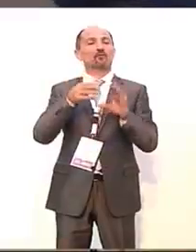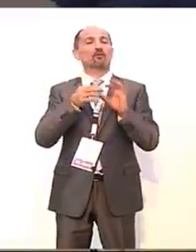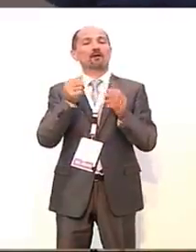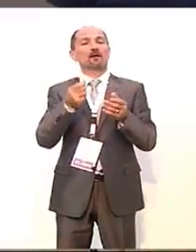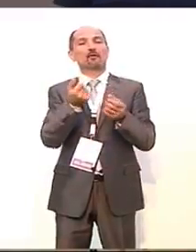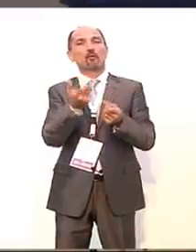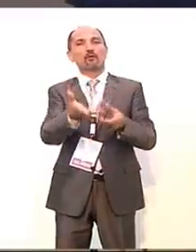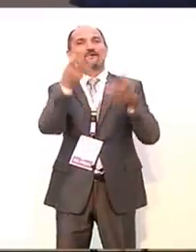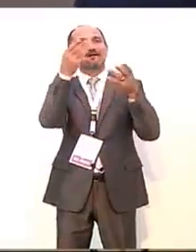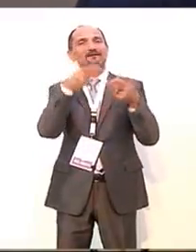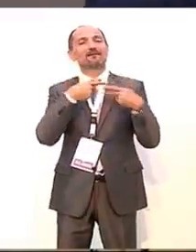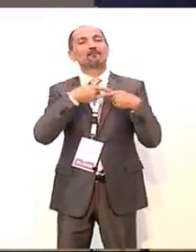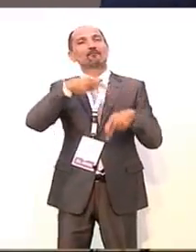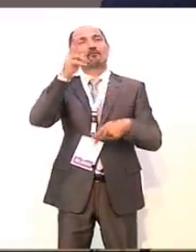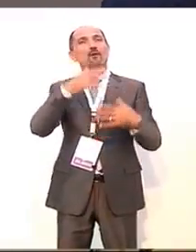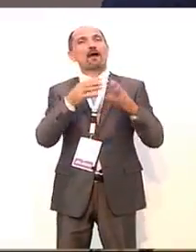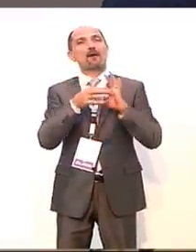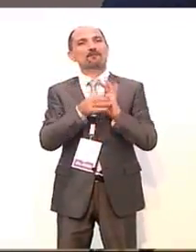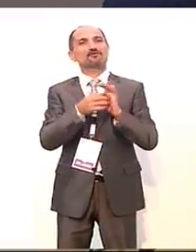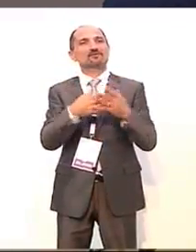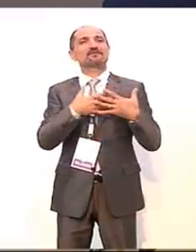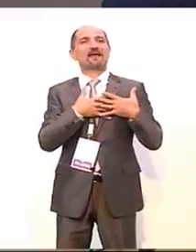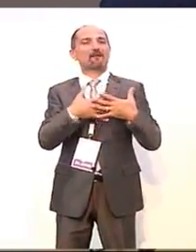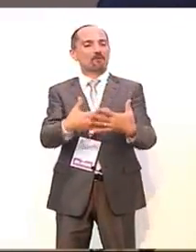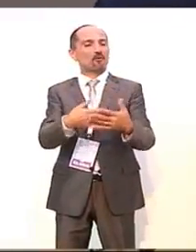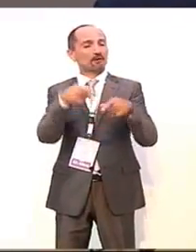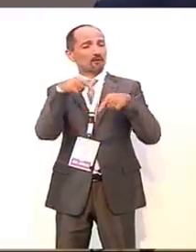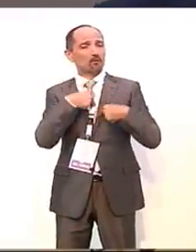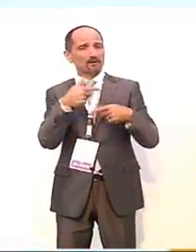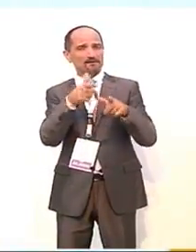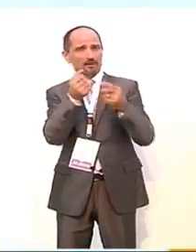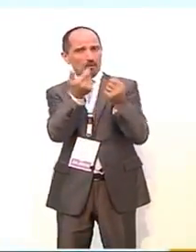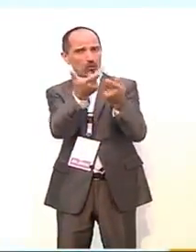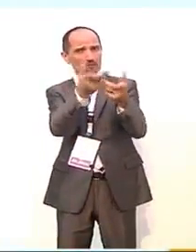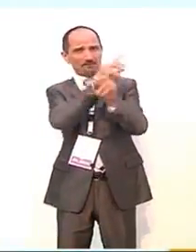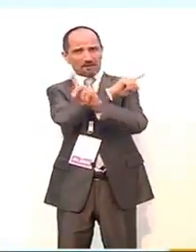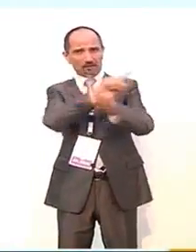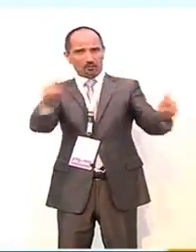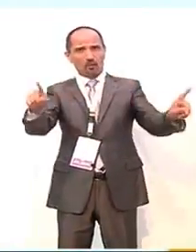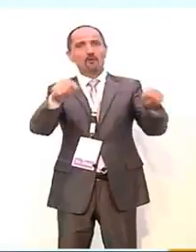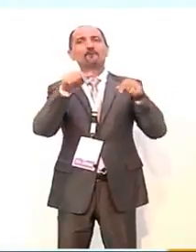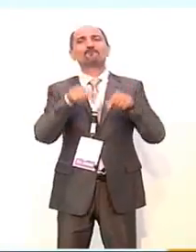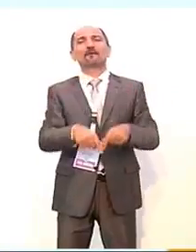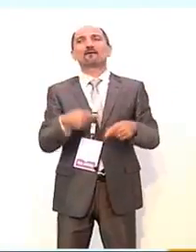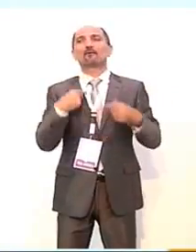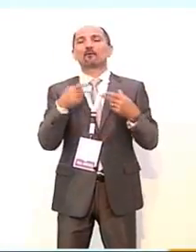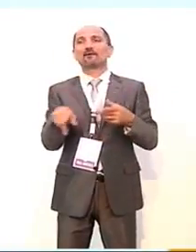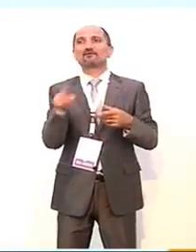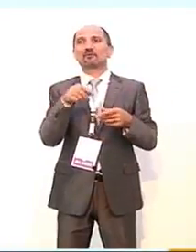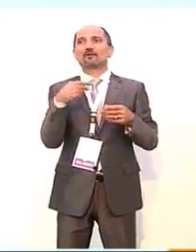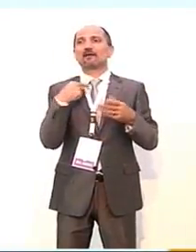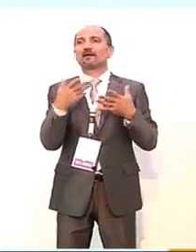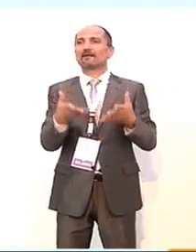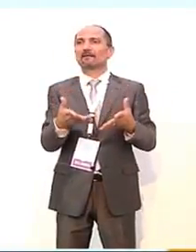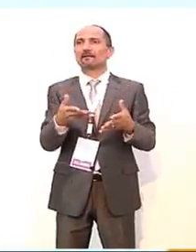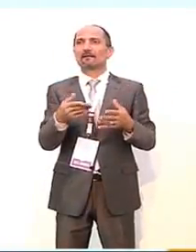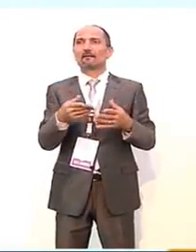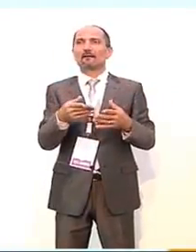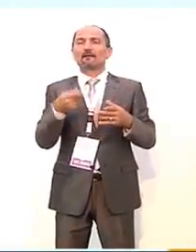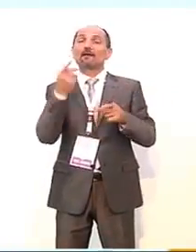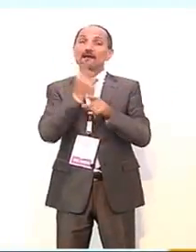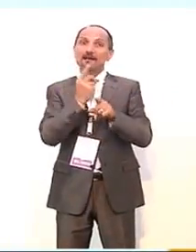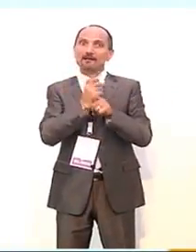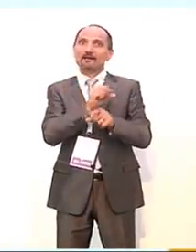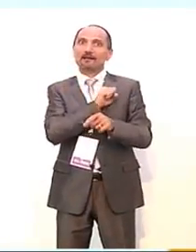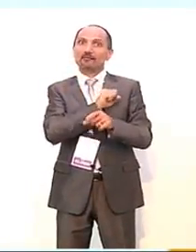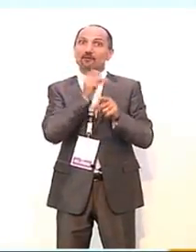amicizia, amore, sono tutte cose che non si comprano. Allora, in questo tempo del disincanto, io credo che noi dobbiamo,